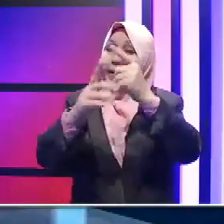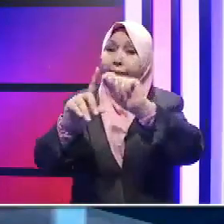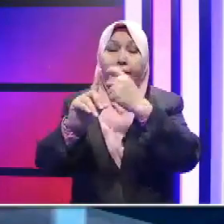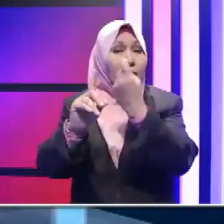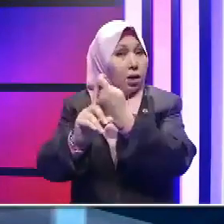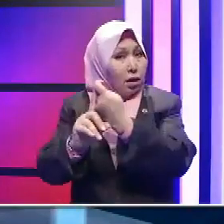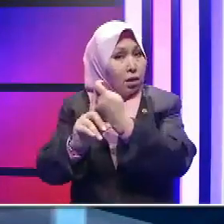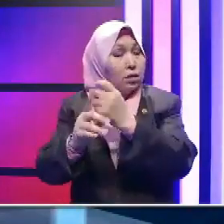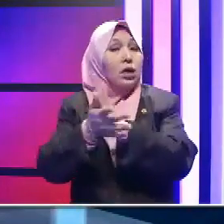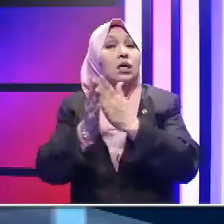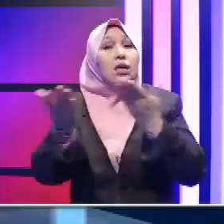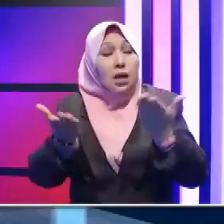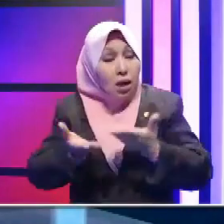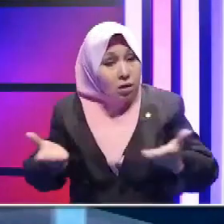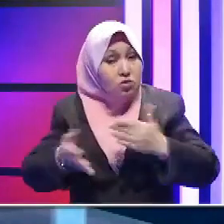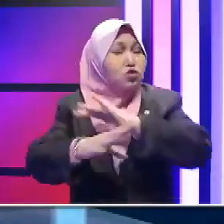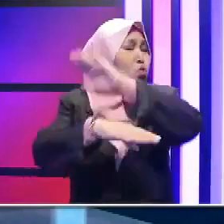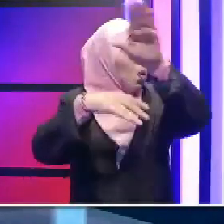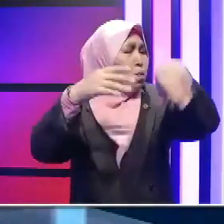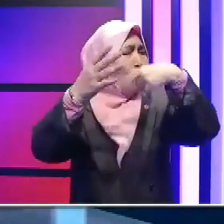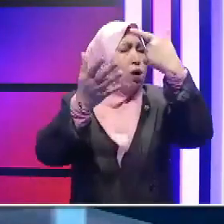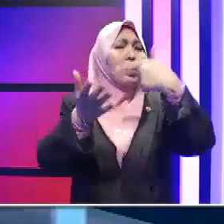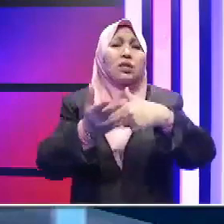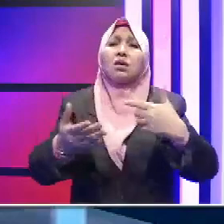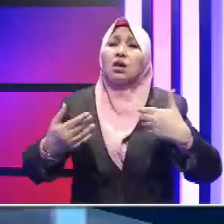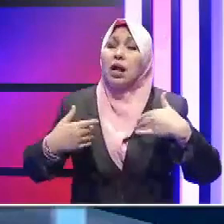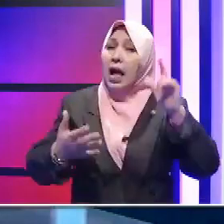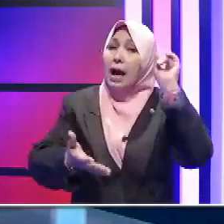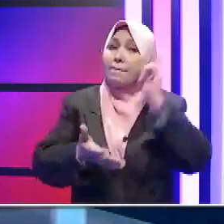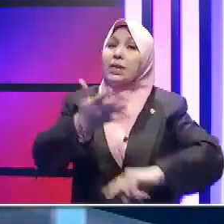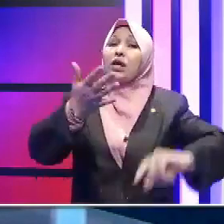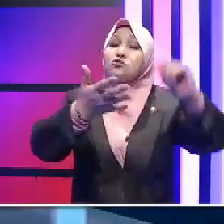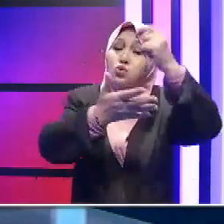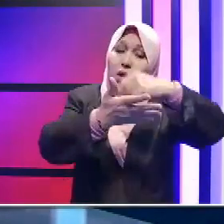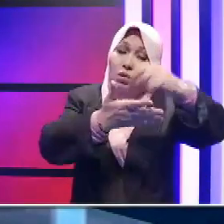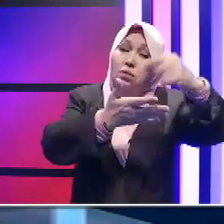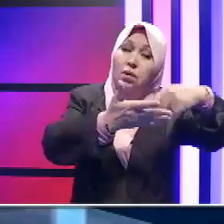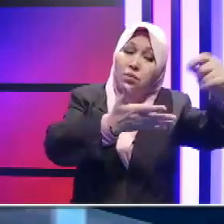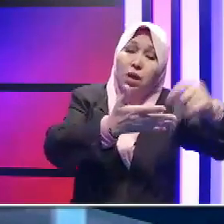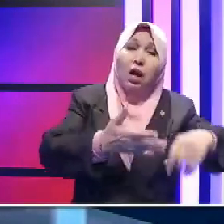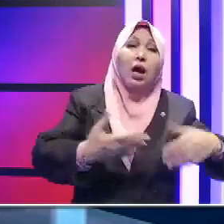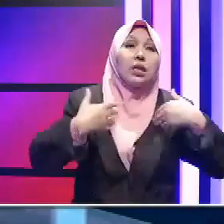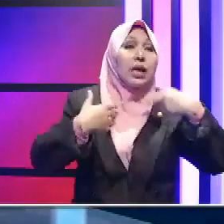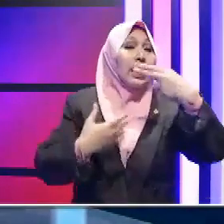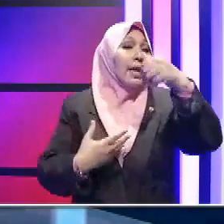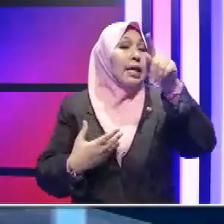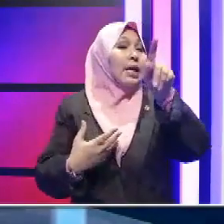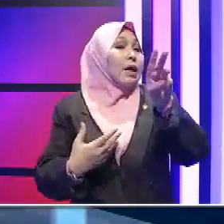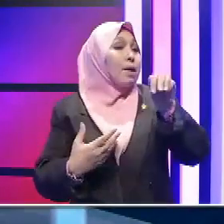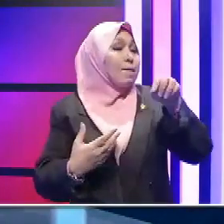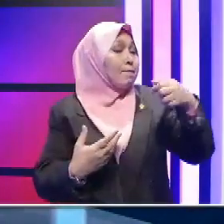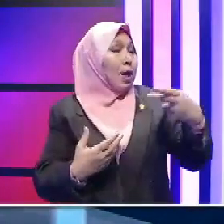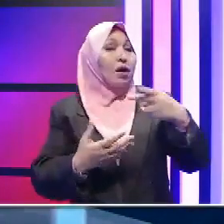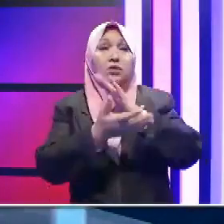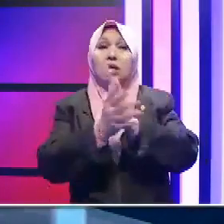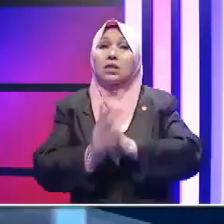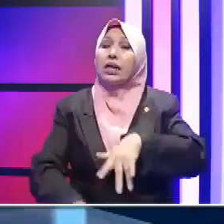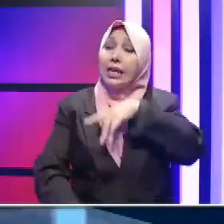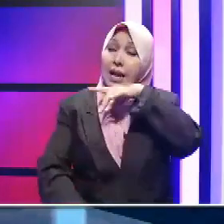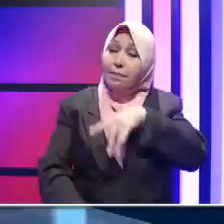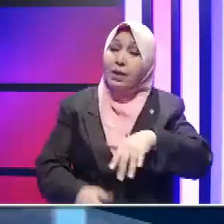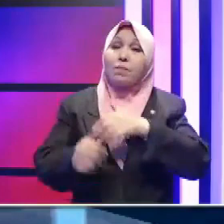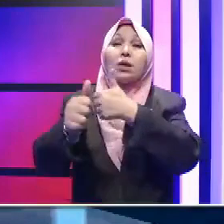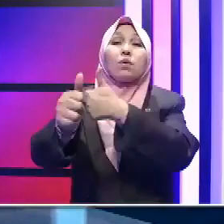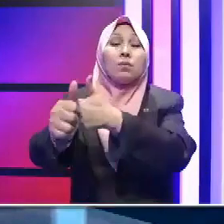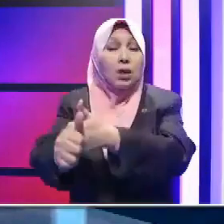lalu Ini semua adalah apa yang tertulis yang ada hikmah jadi nabi menerusi